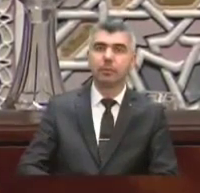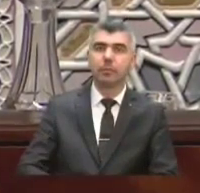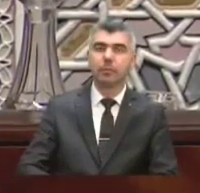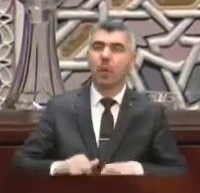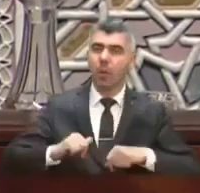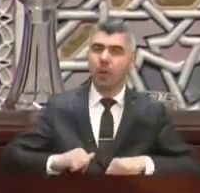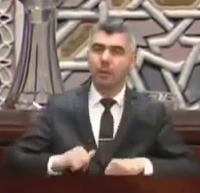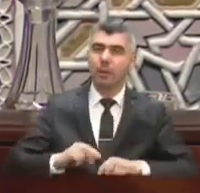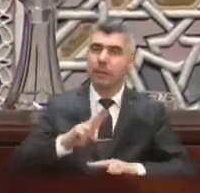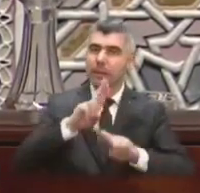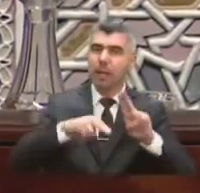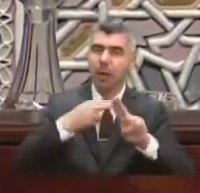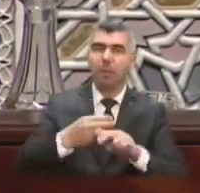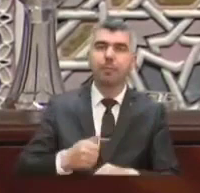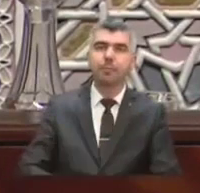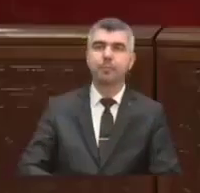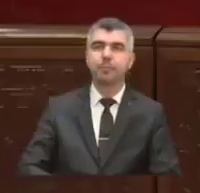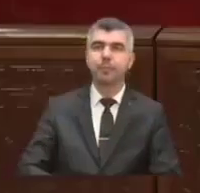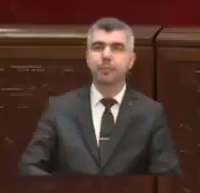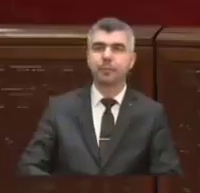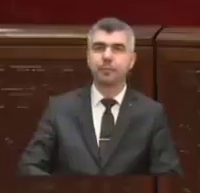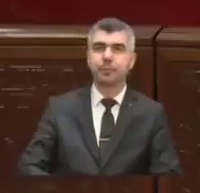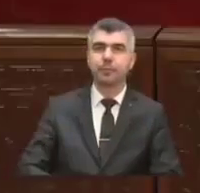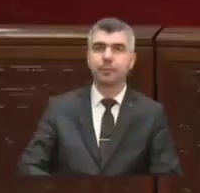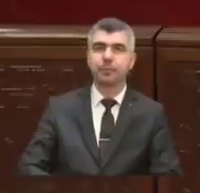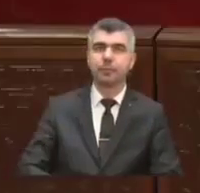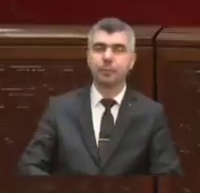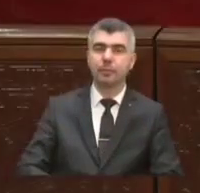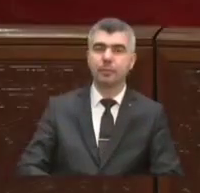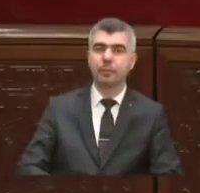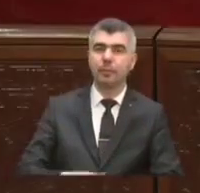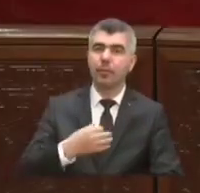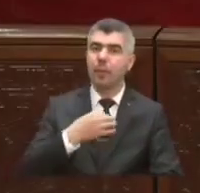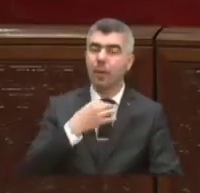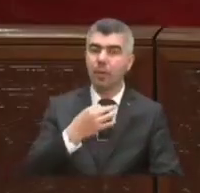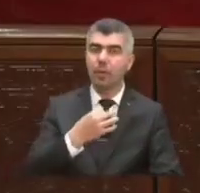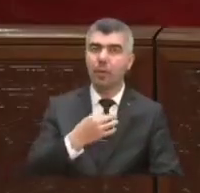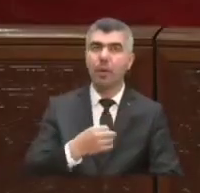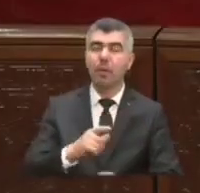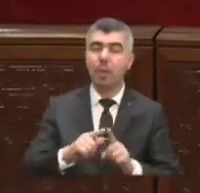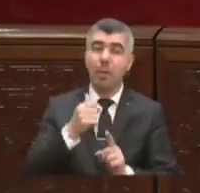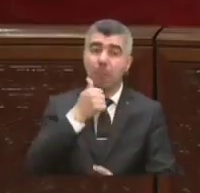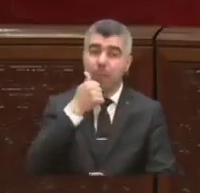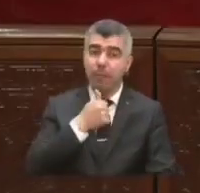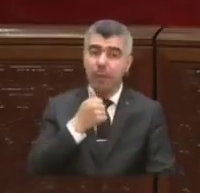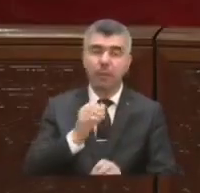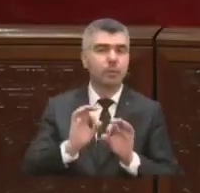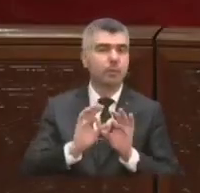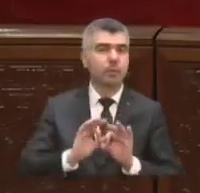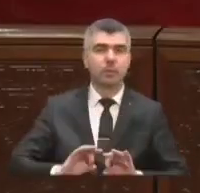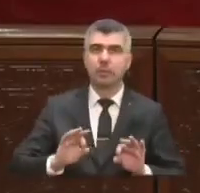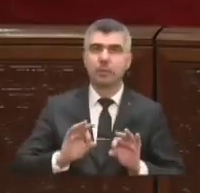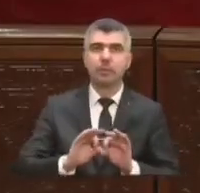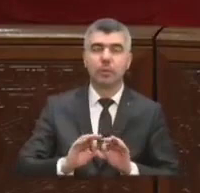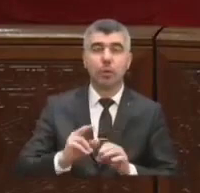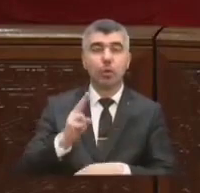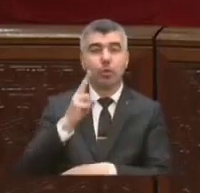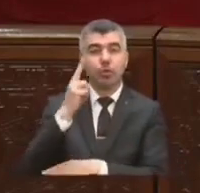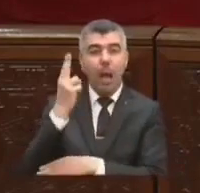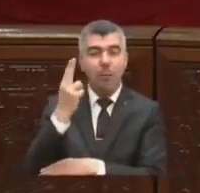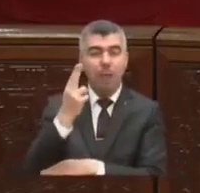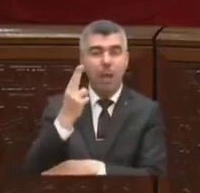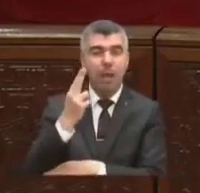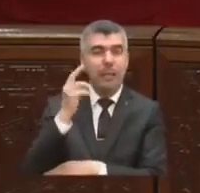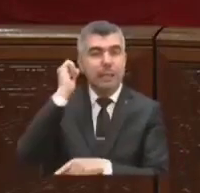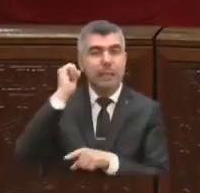تفضلوا سيد الوزير. يا سيد النائب المحترم، التحايل هو إلا كانت الجامعة دارت